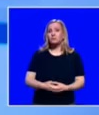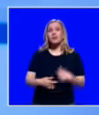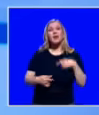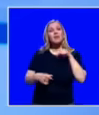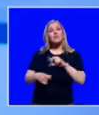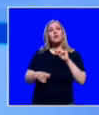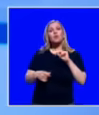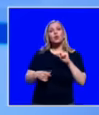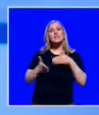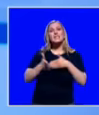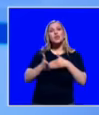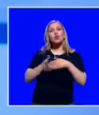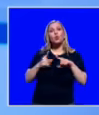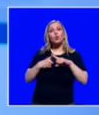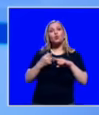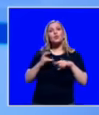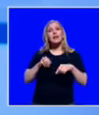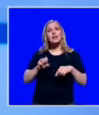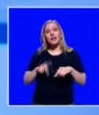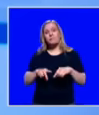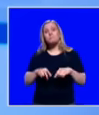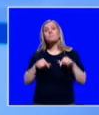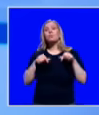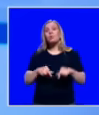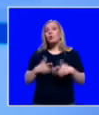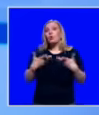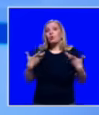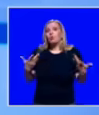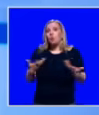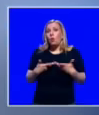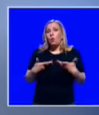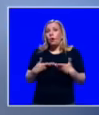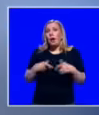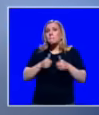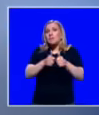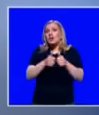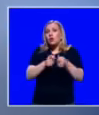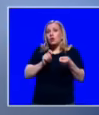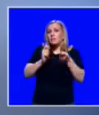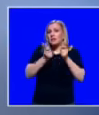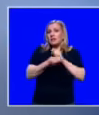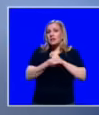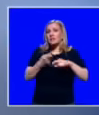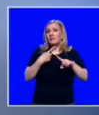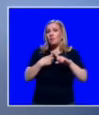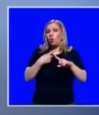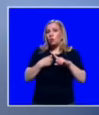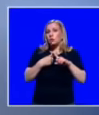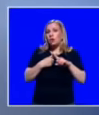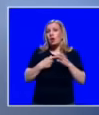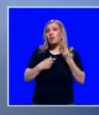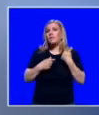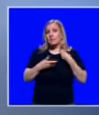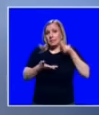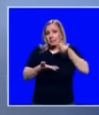да се изразявате вие. Обаче, кога влиятелните партньори и покровители се превърнаха в хунта, господин Божков? Когато сте им давали пари, както вие